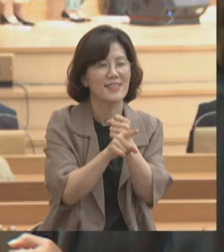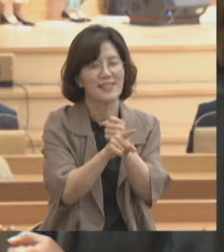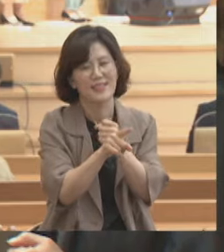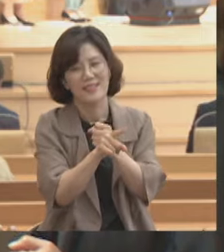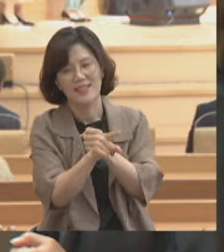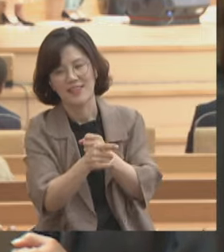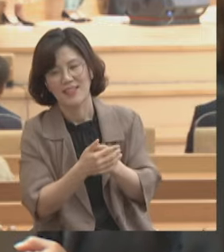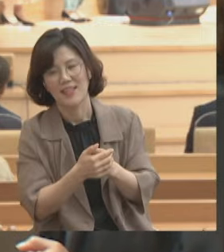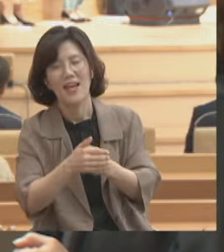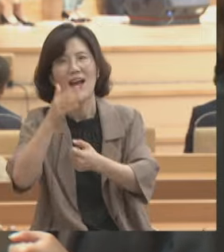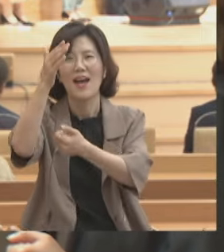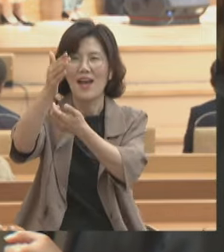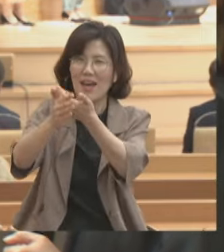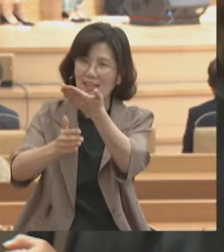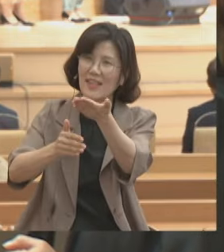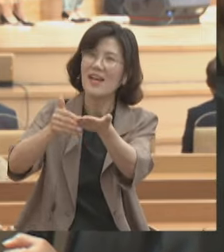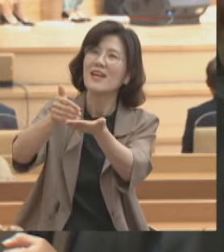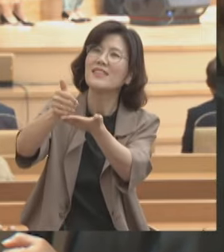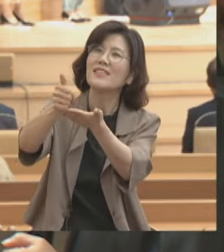이유는